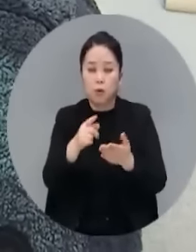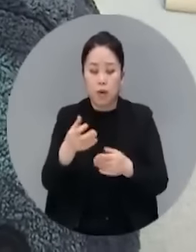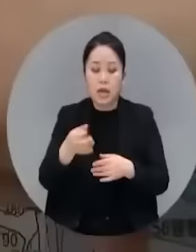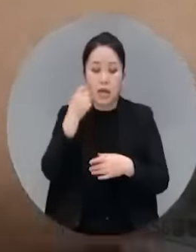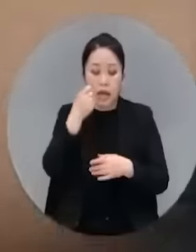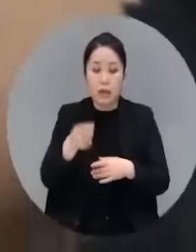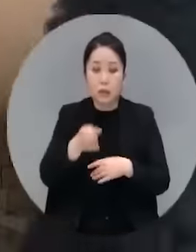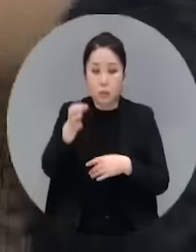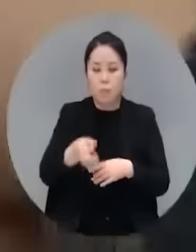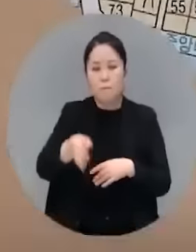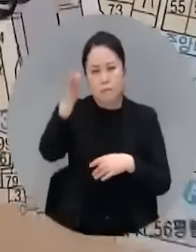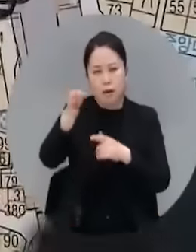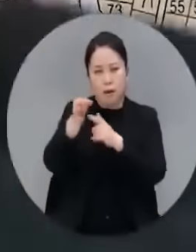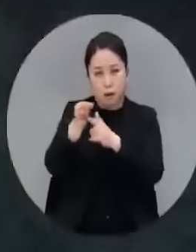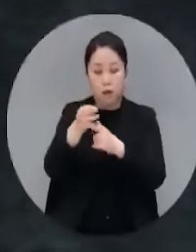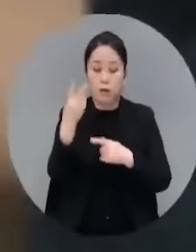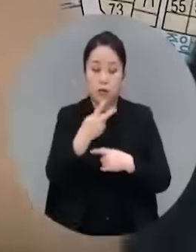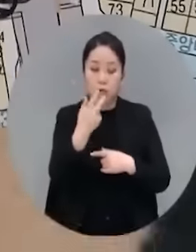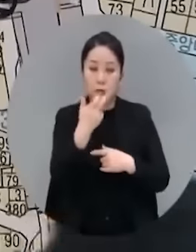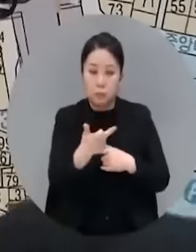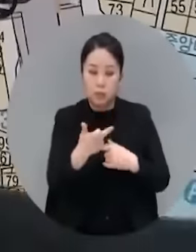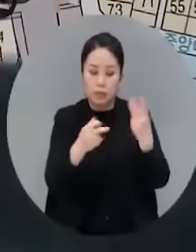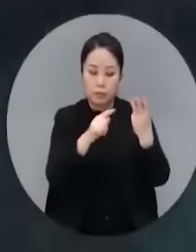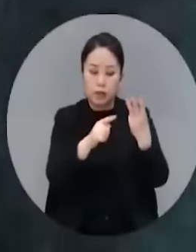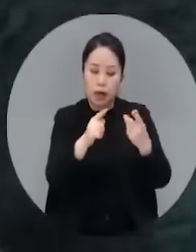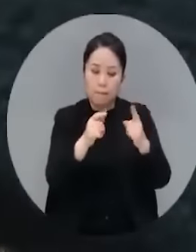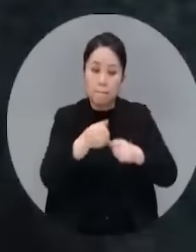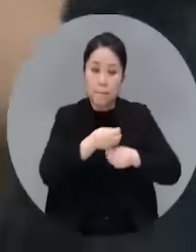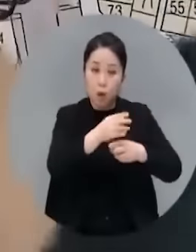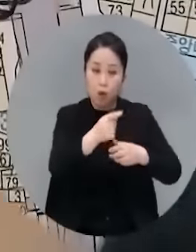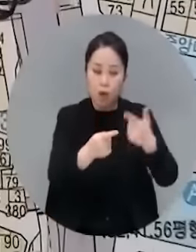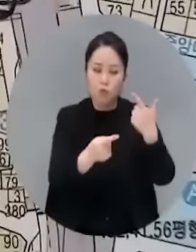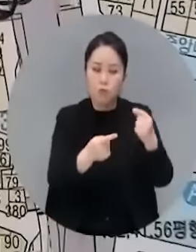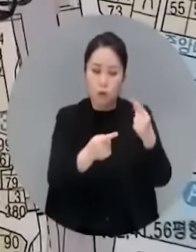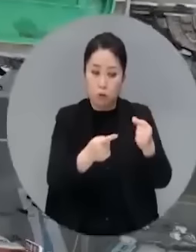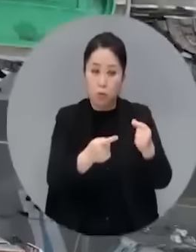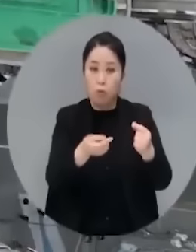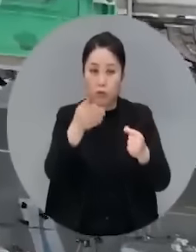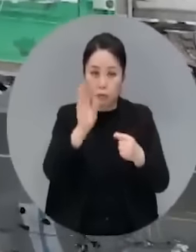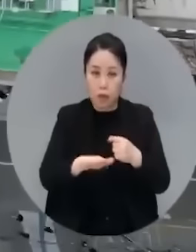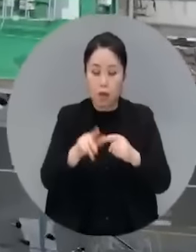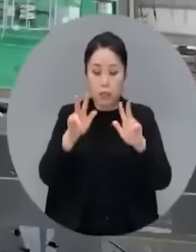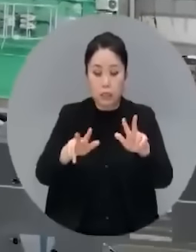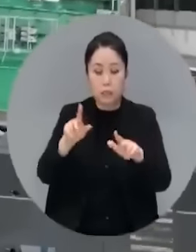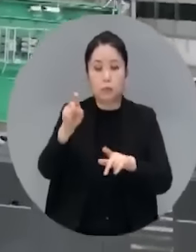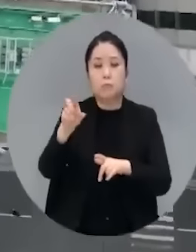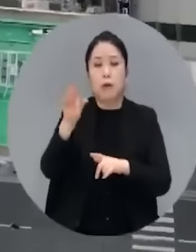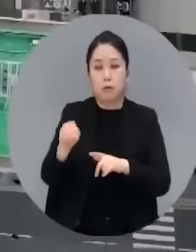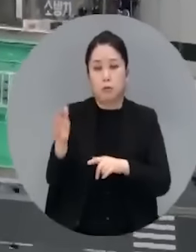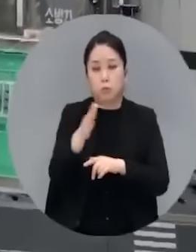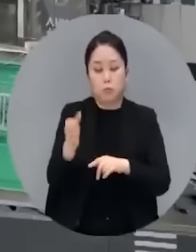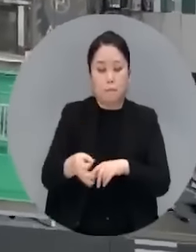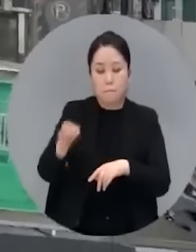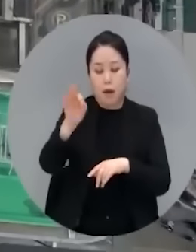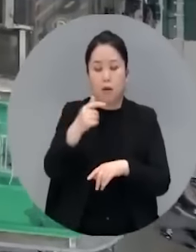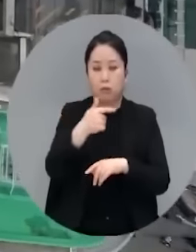임대료입니다. 2017년 3.3제곱미터당 6만 원 수준이던 임대료는 10만 원 수준으로 크게